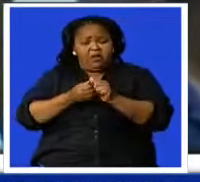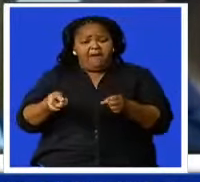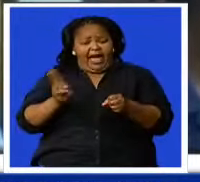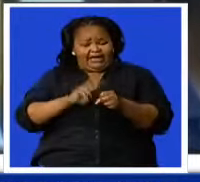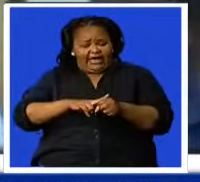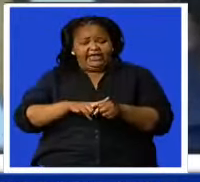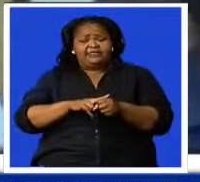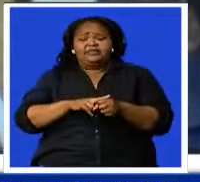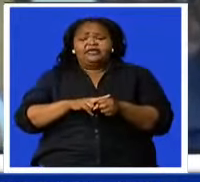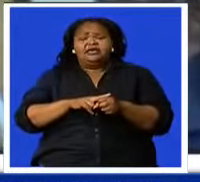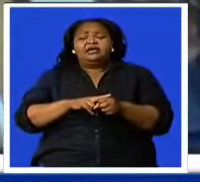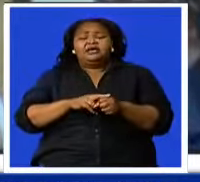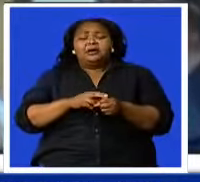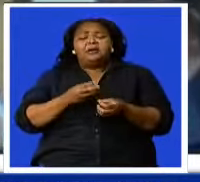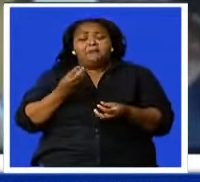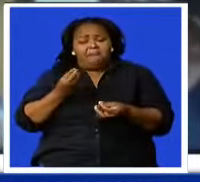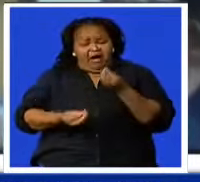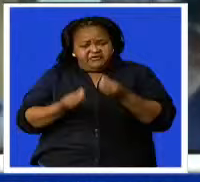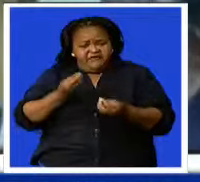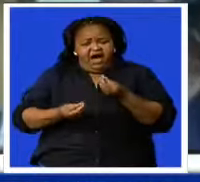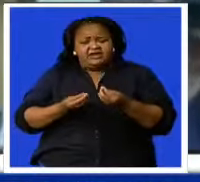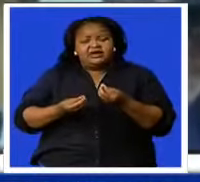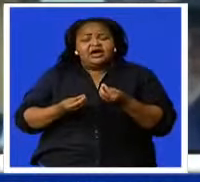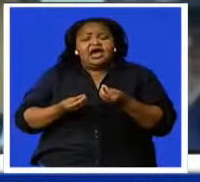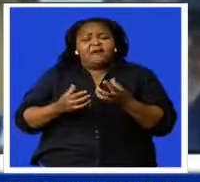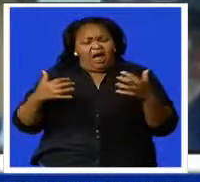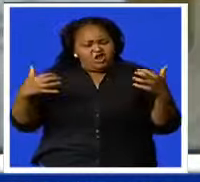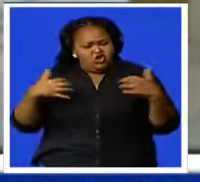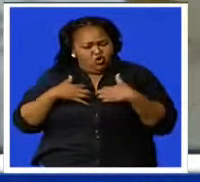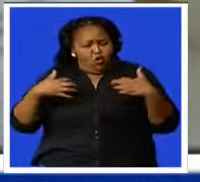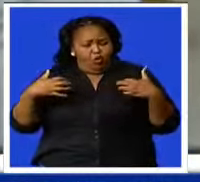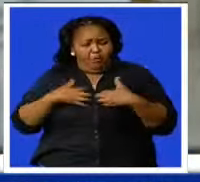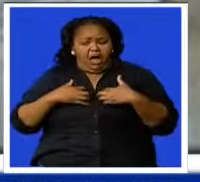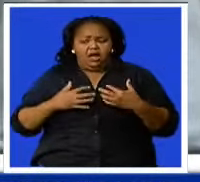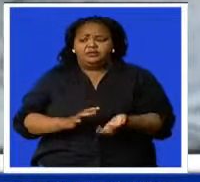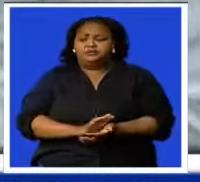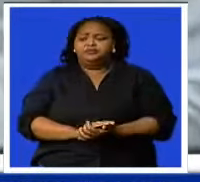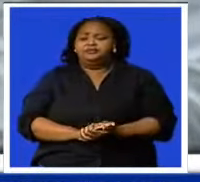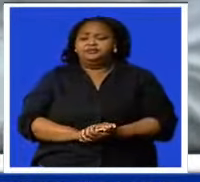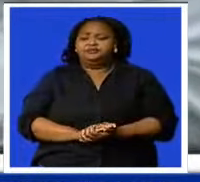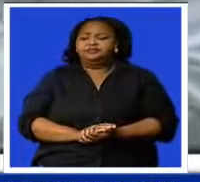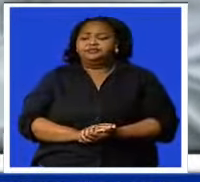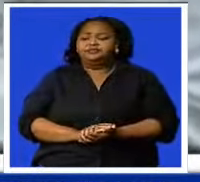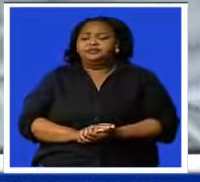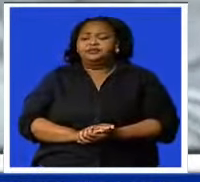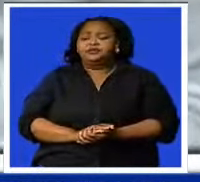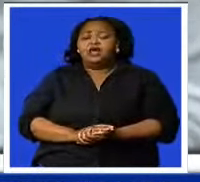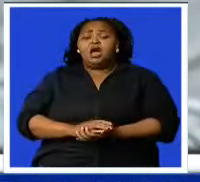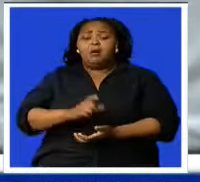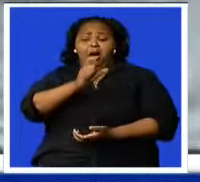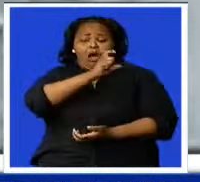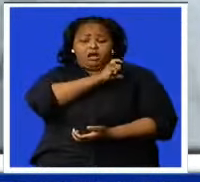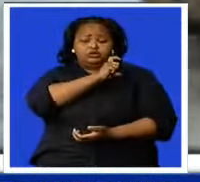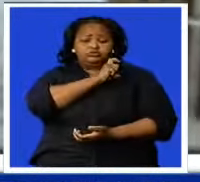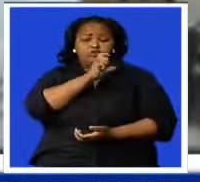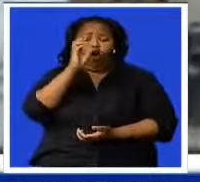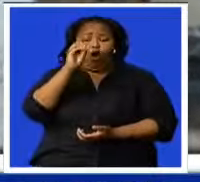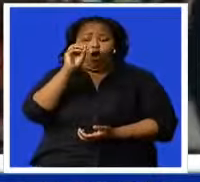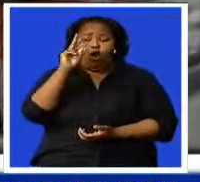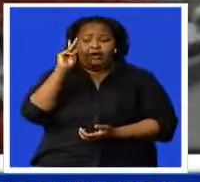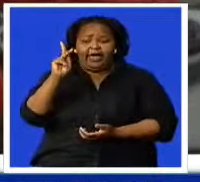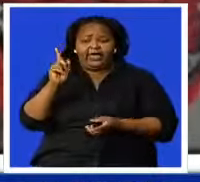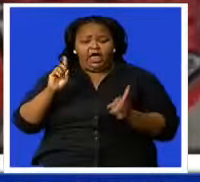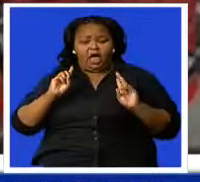bantwana kugcine sesangena khatha plastiki nangasakhona ukuphefula. Lamanye ke makhasimende laba sesitolo se-OK Ngwane Park abese